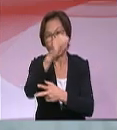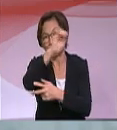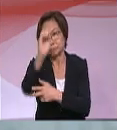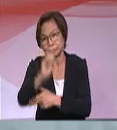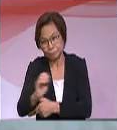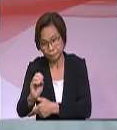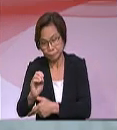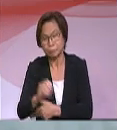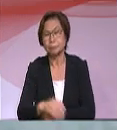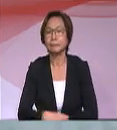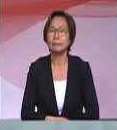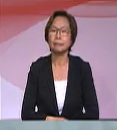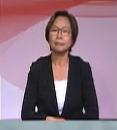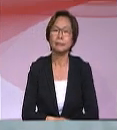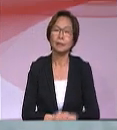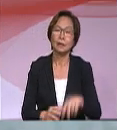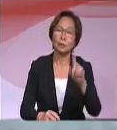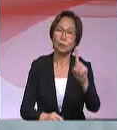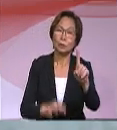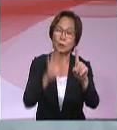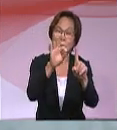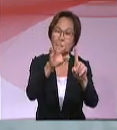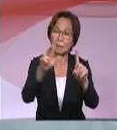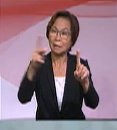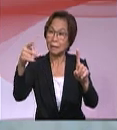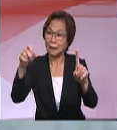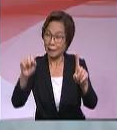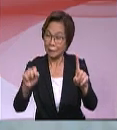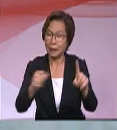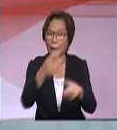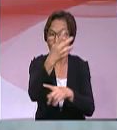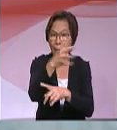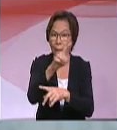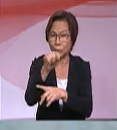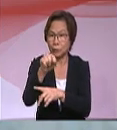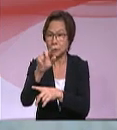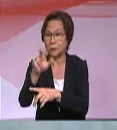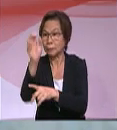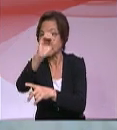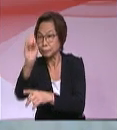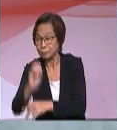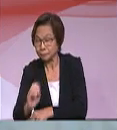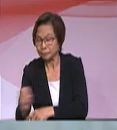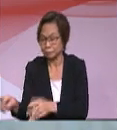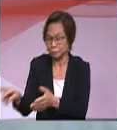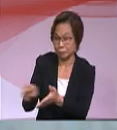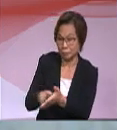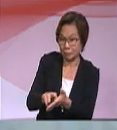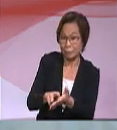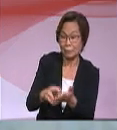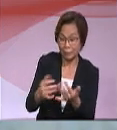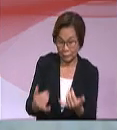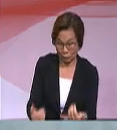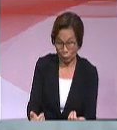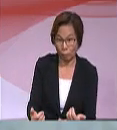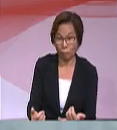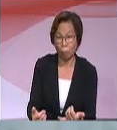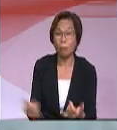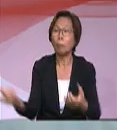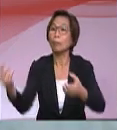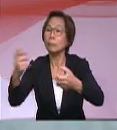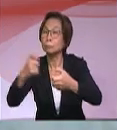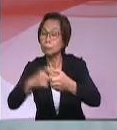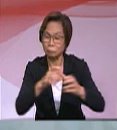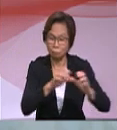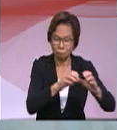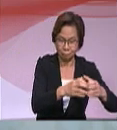14%. Sebanyak 193 kes, iaitu 14.3%, yang dilaporkan pada hari ini adalah berkaitan